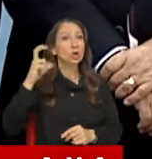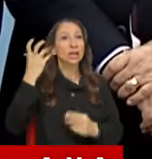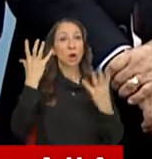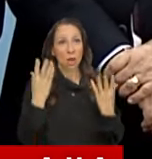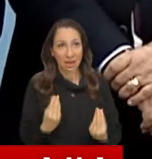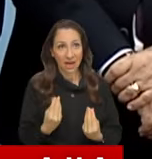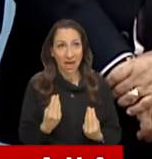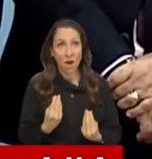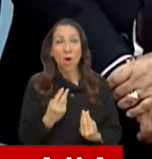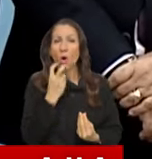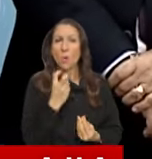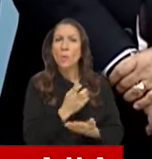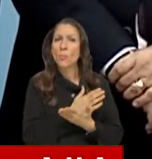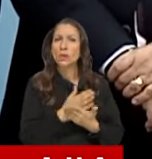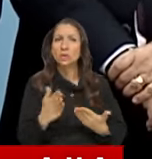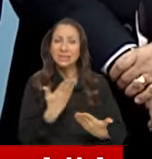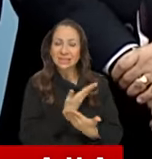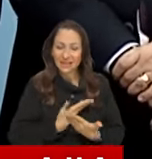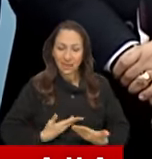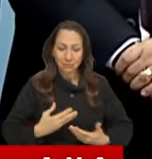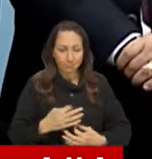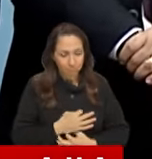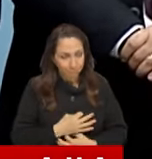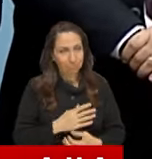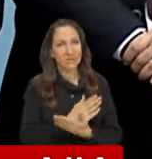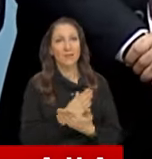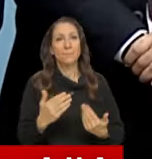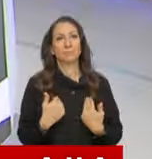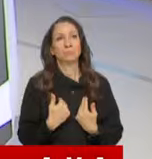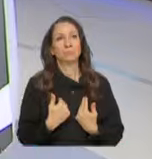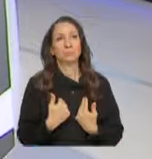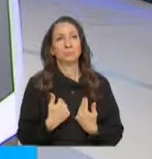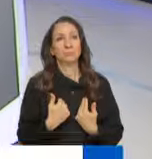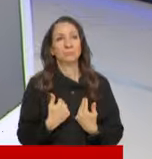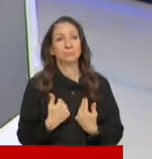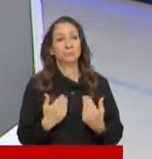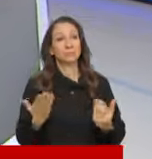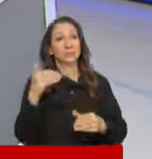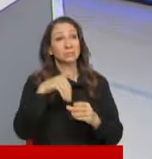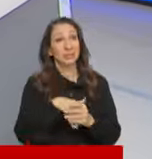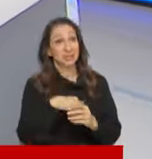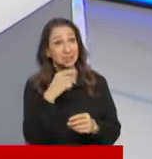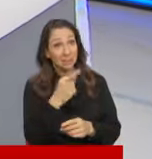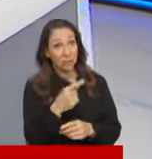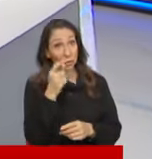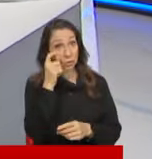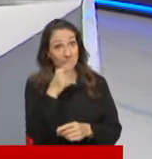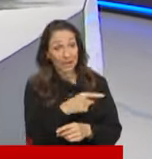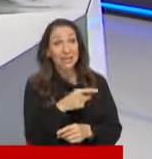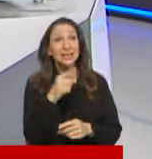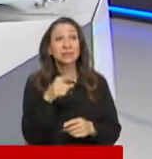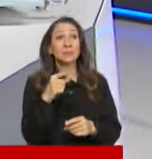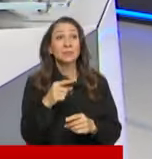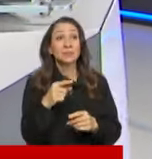olanlara ömrüm boyunca sevgiyi ve minneti sürdüreceğim seçmen sandık gü dedi Özgür Özel şimdi